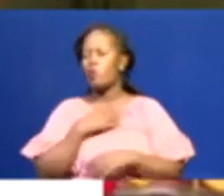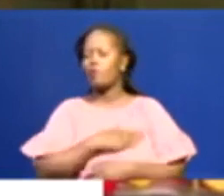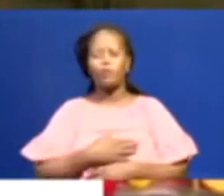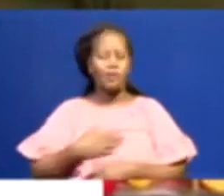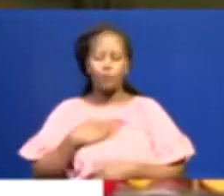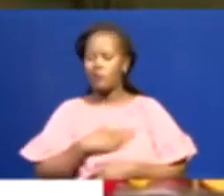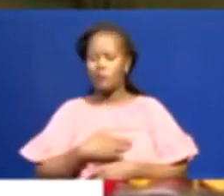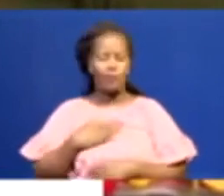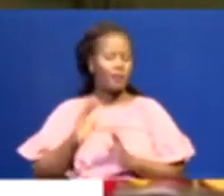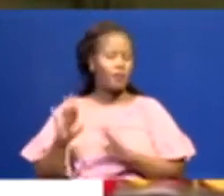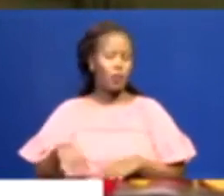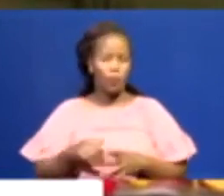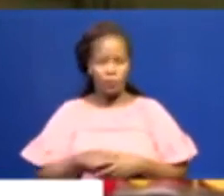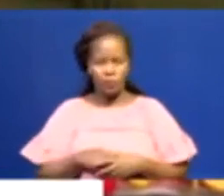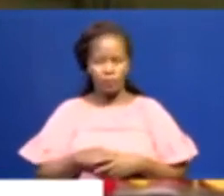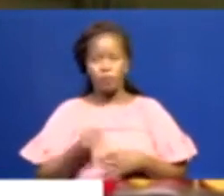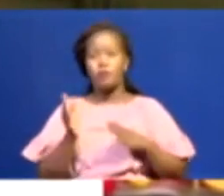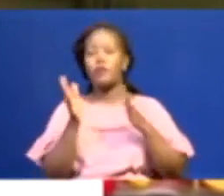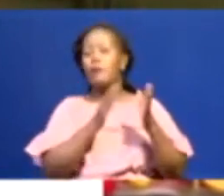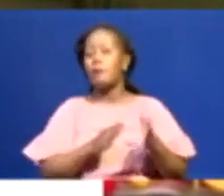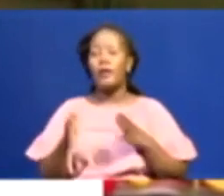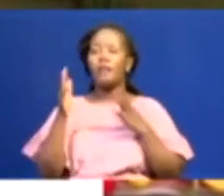tunaelewana. Mpango ya wale